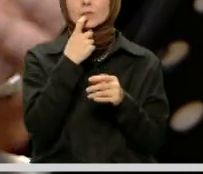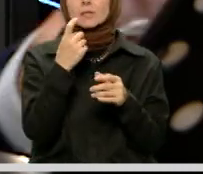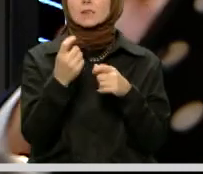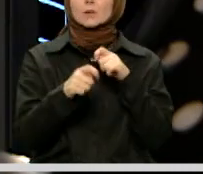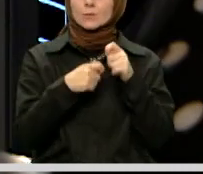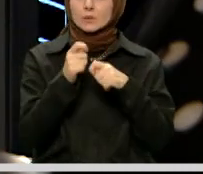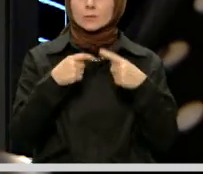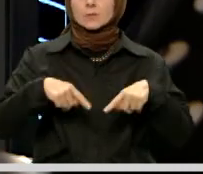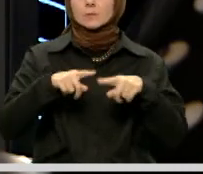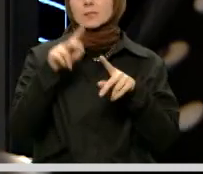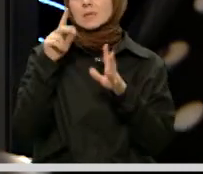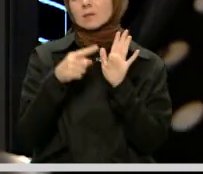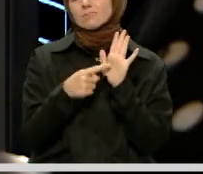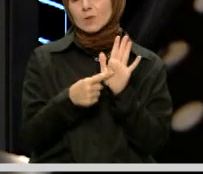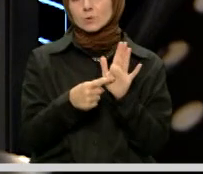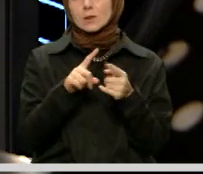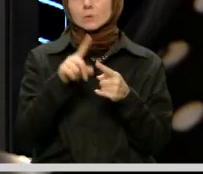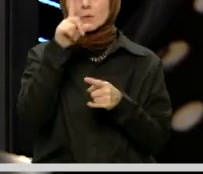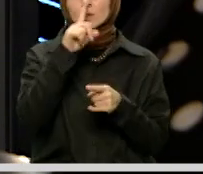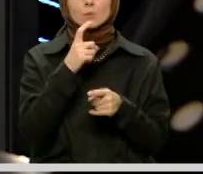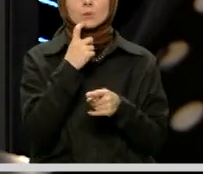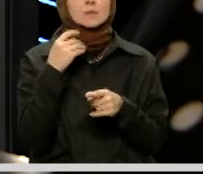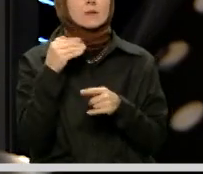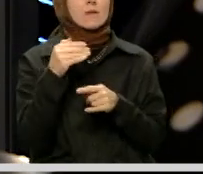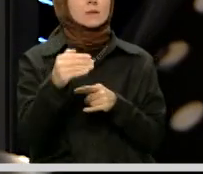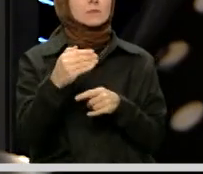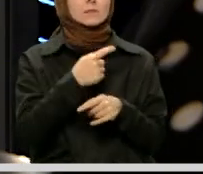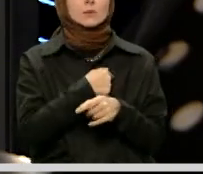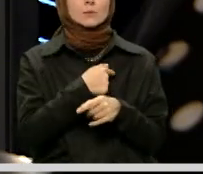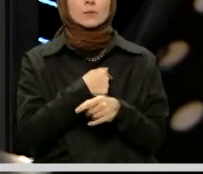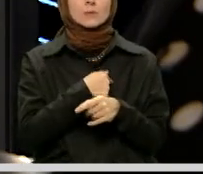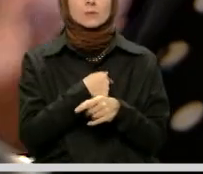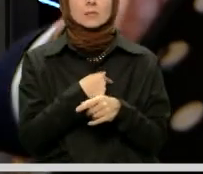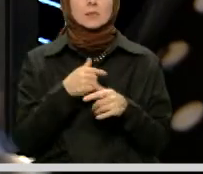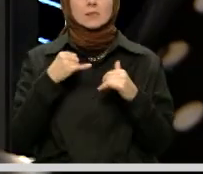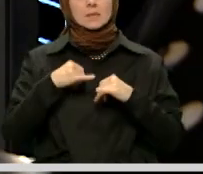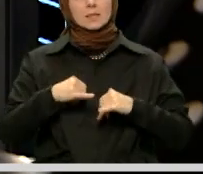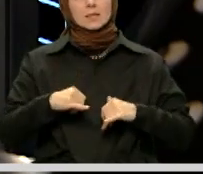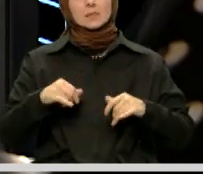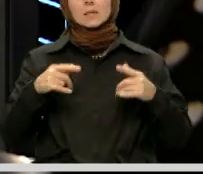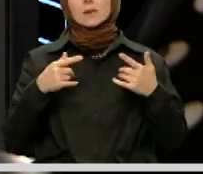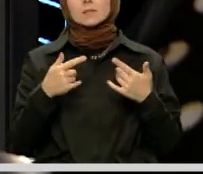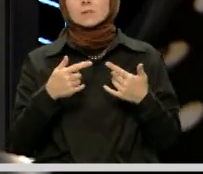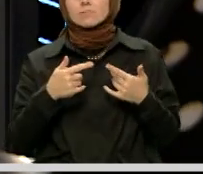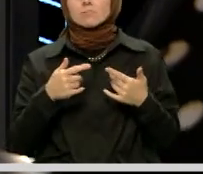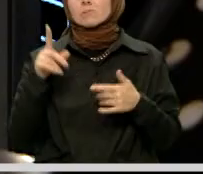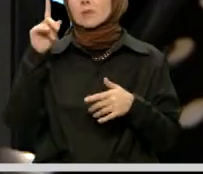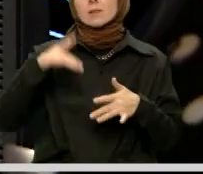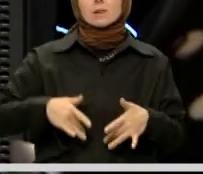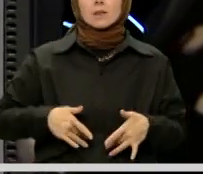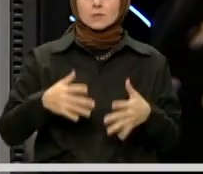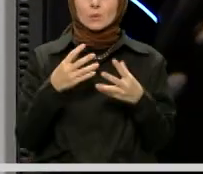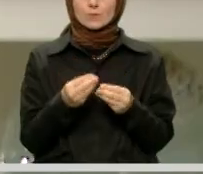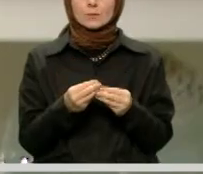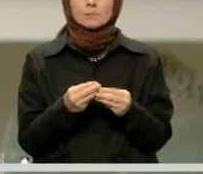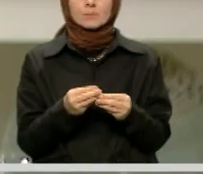zamanda bize yüzyıllardır gönüllerimizi mutmain eden, gönüllerimizi dinlendiren bize eserler bırakmış. Allah ondan bin bir kere razı olsun. Ne